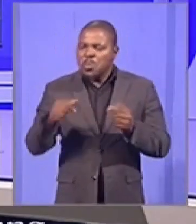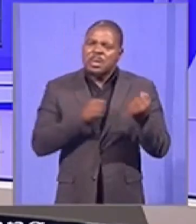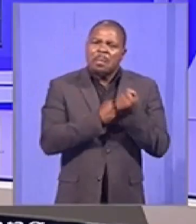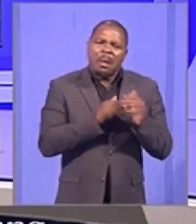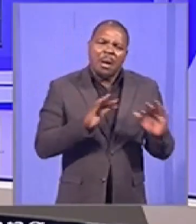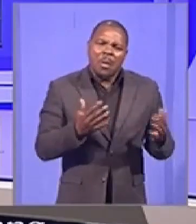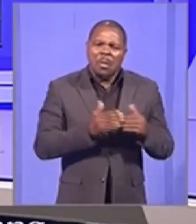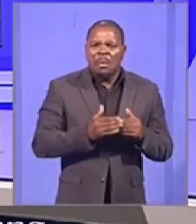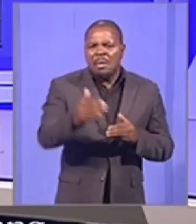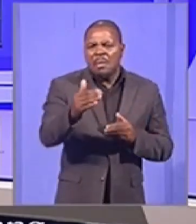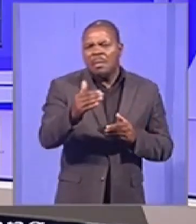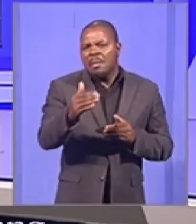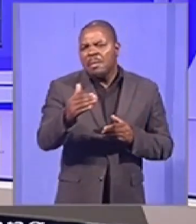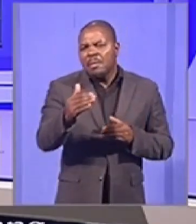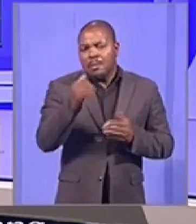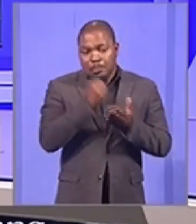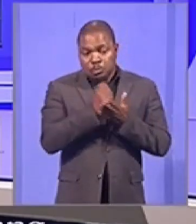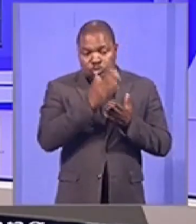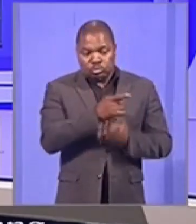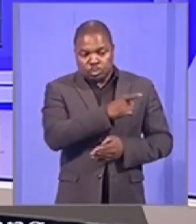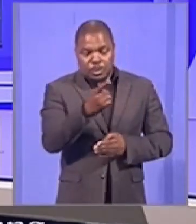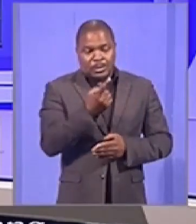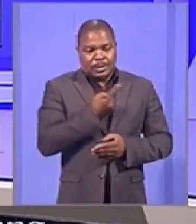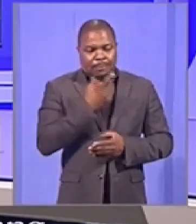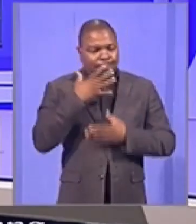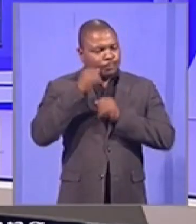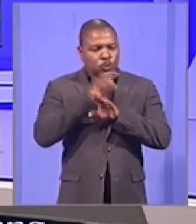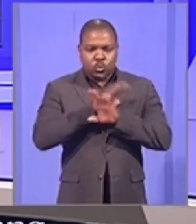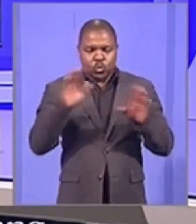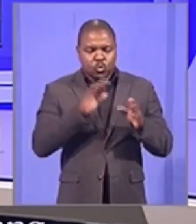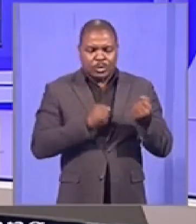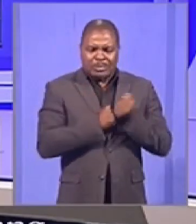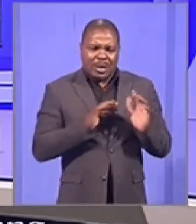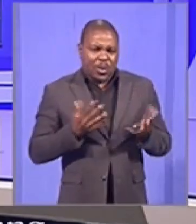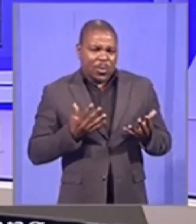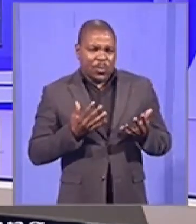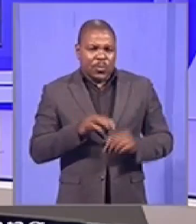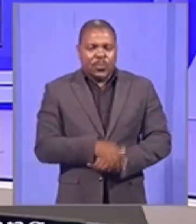bokamosong gore re netefatse gore ga ba ne ba tsaya matshelo a bone?